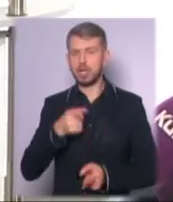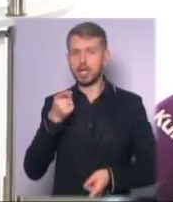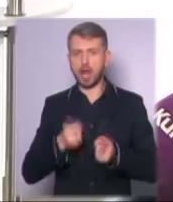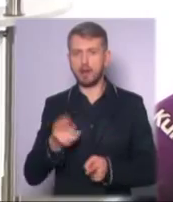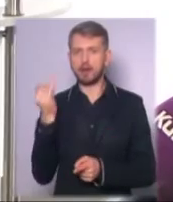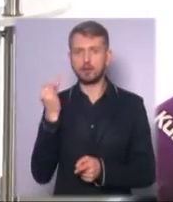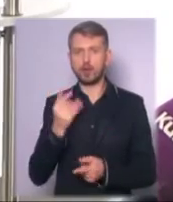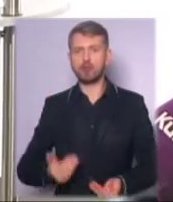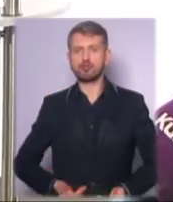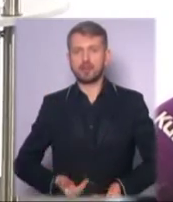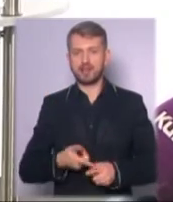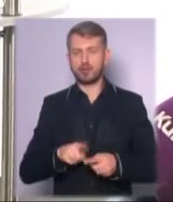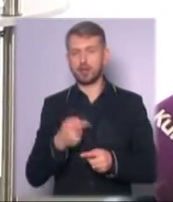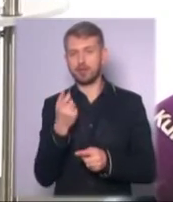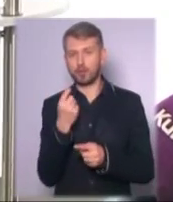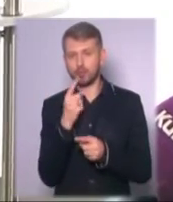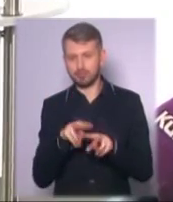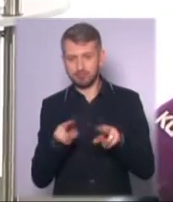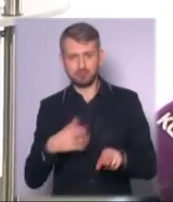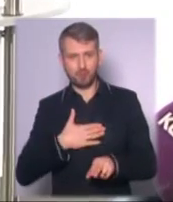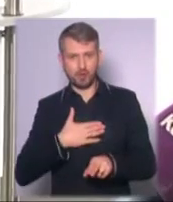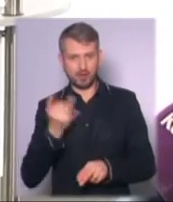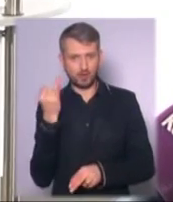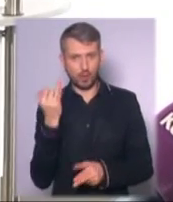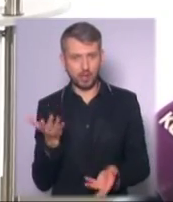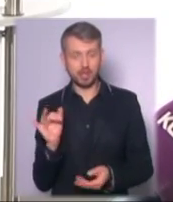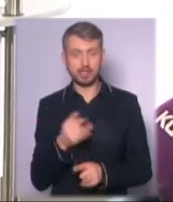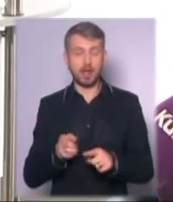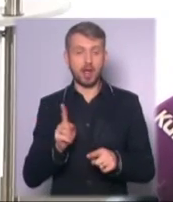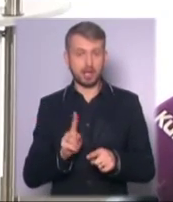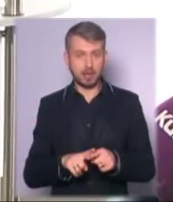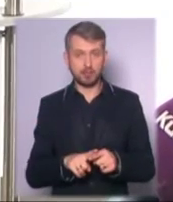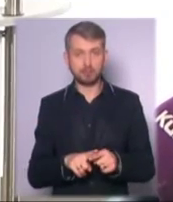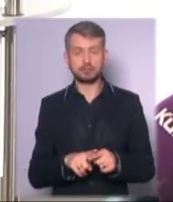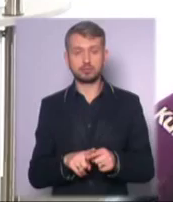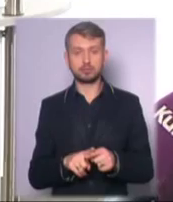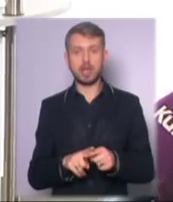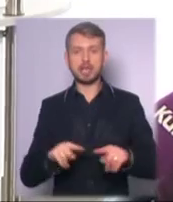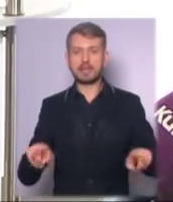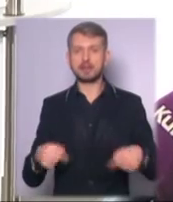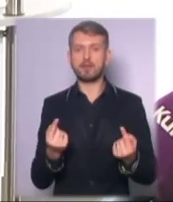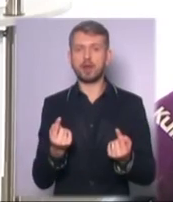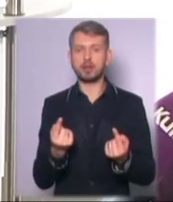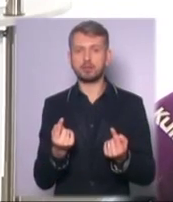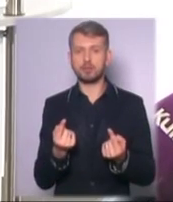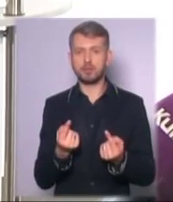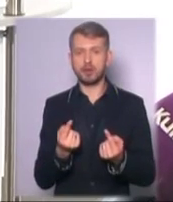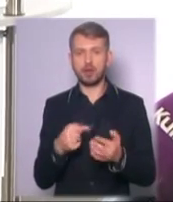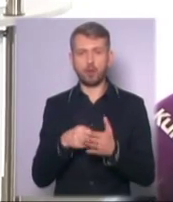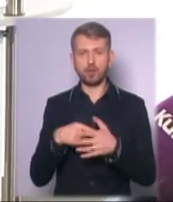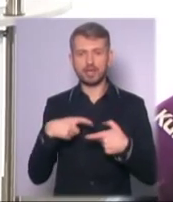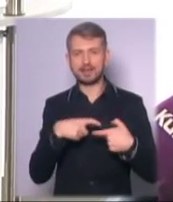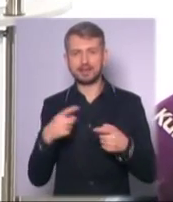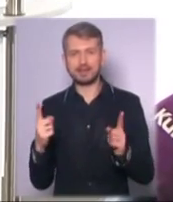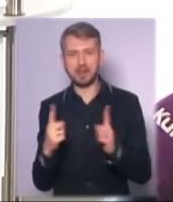истории жизни, которые немножко совпадали с моей историей, и это создавало точки соприкосновения,